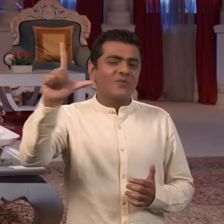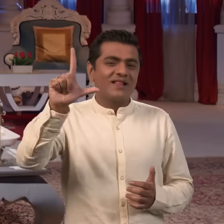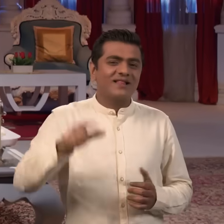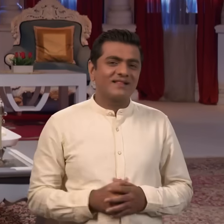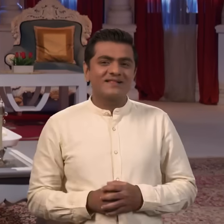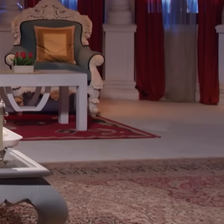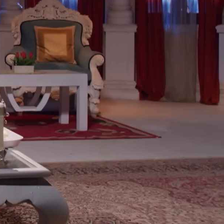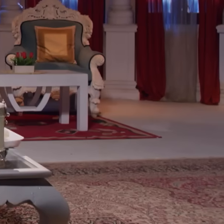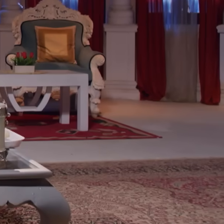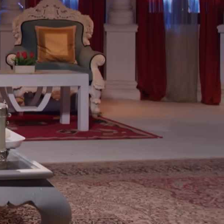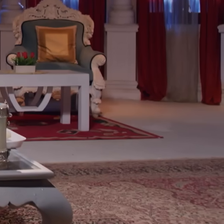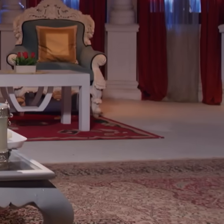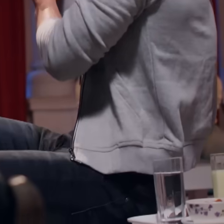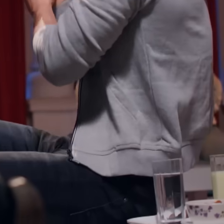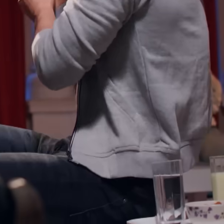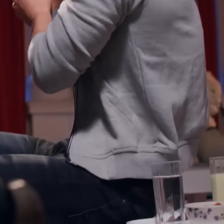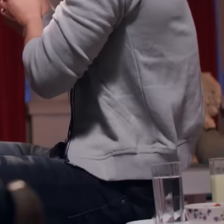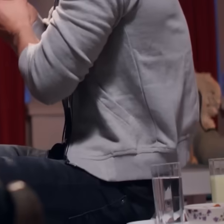हो।